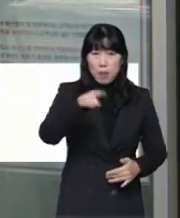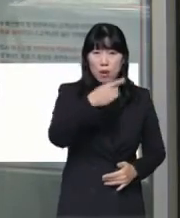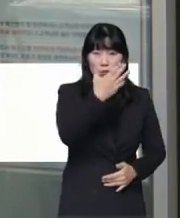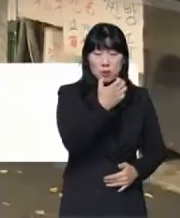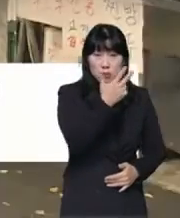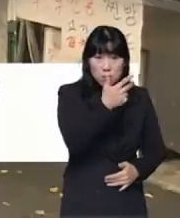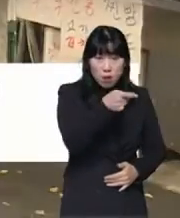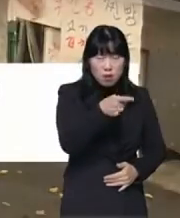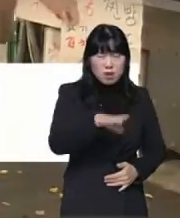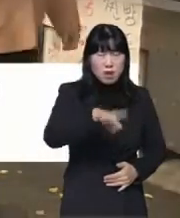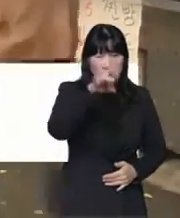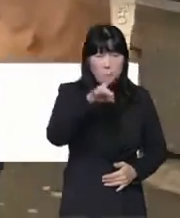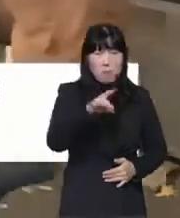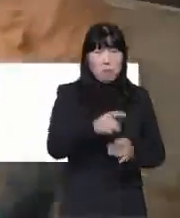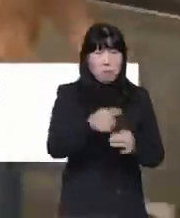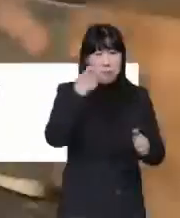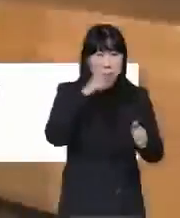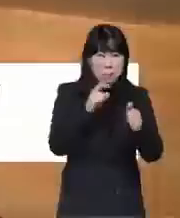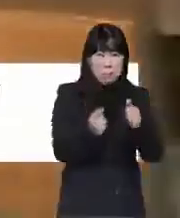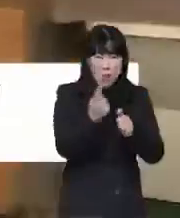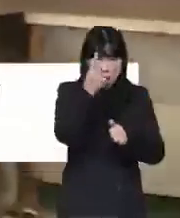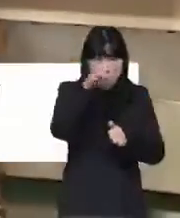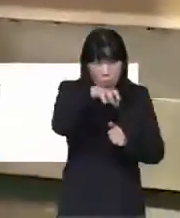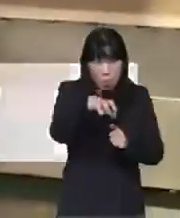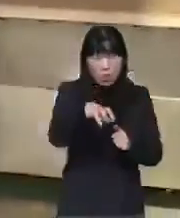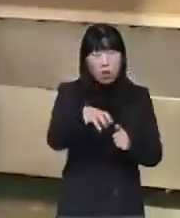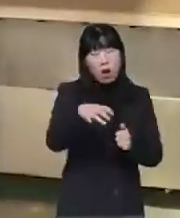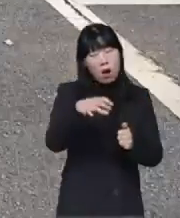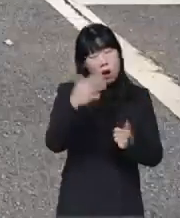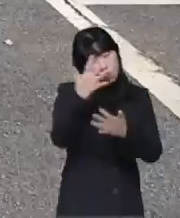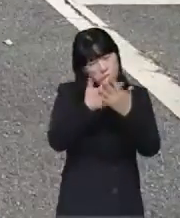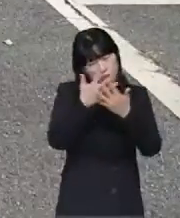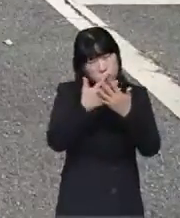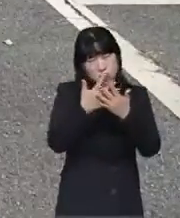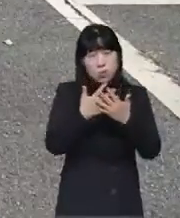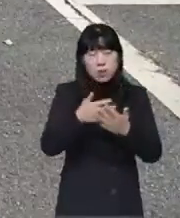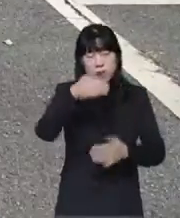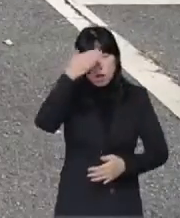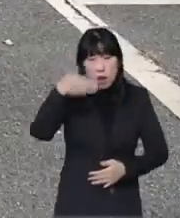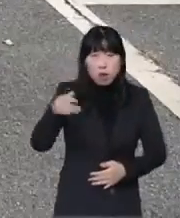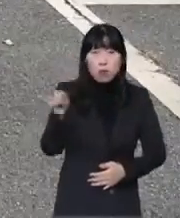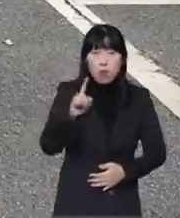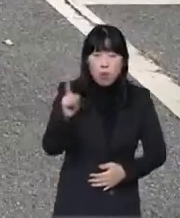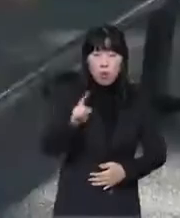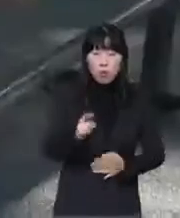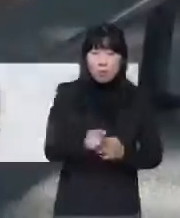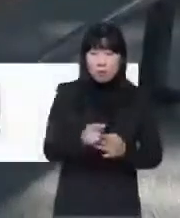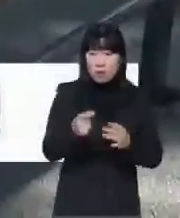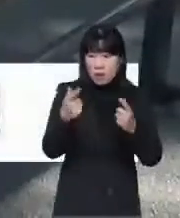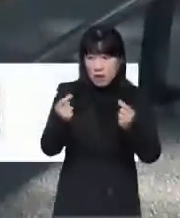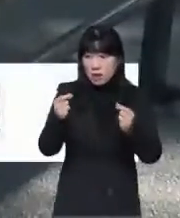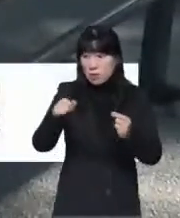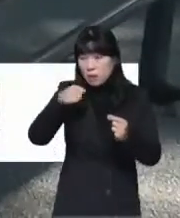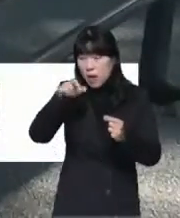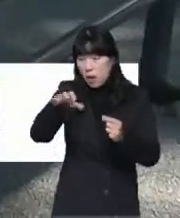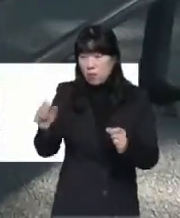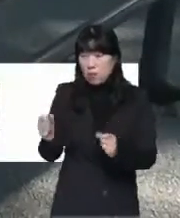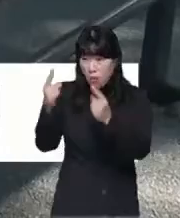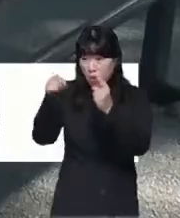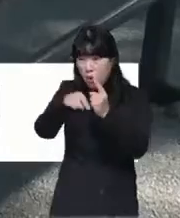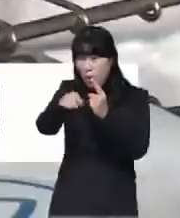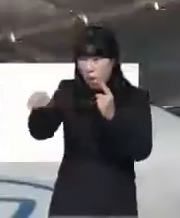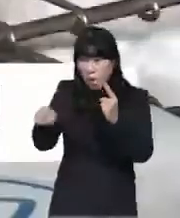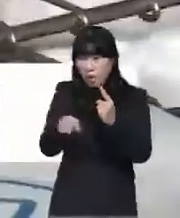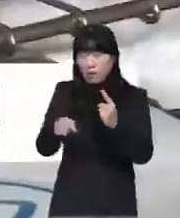최초 감염 경로도 여전히 밝혀지지 않고 있습니다 그나마 다행인건 이들과 동선이 겹치거나 관련이 있는